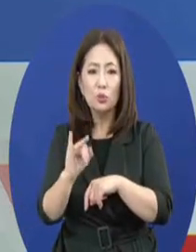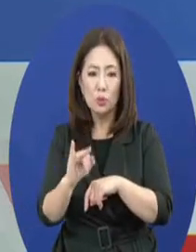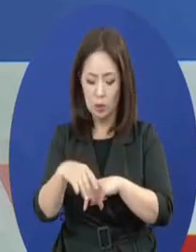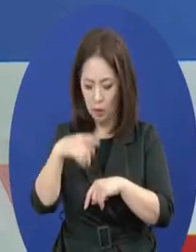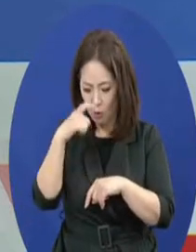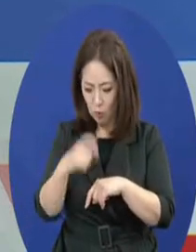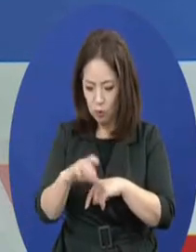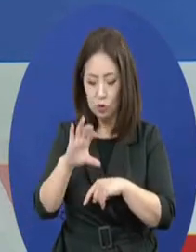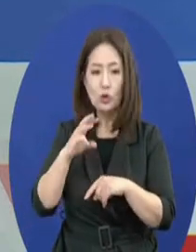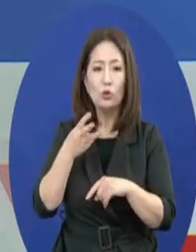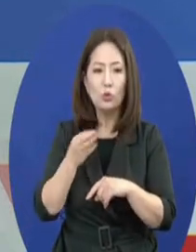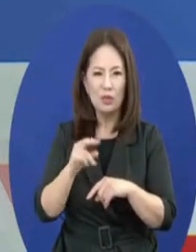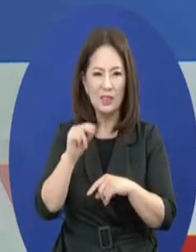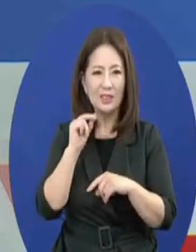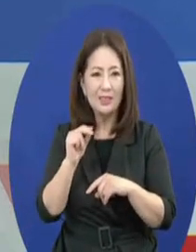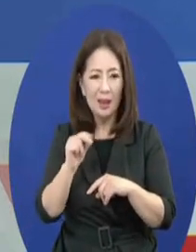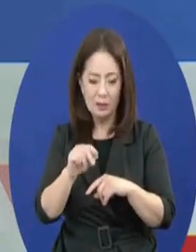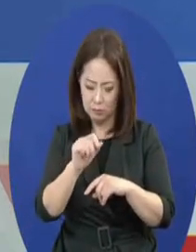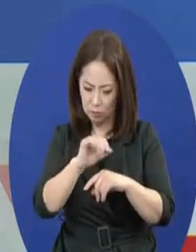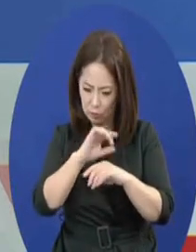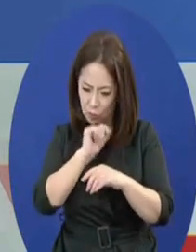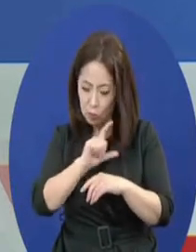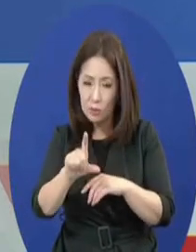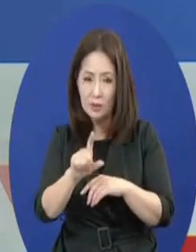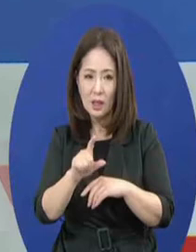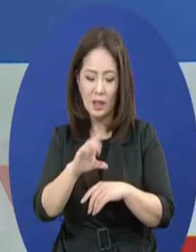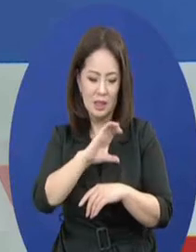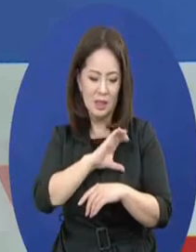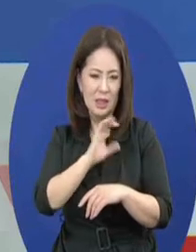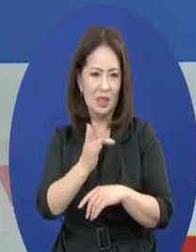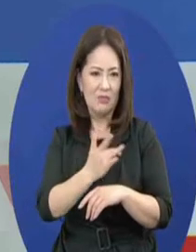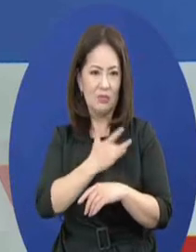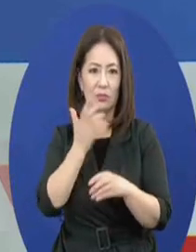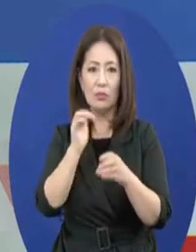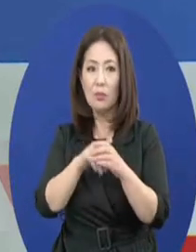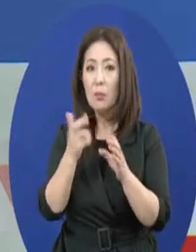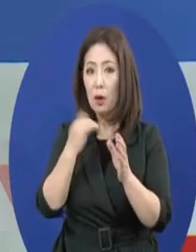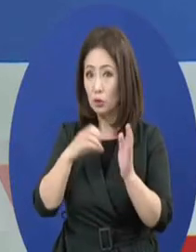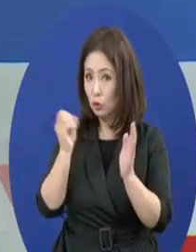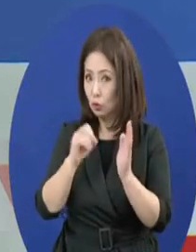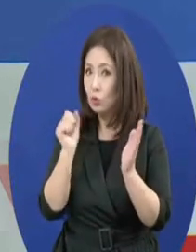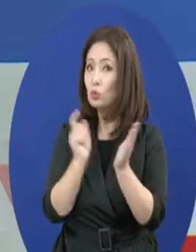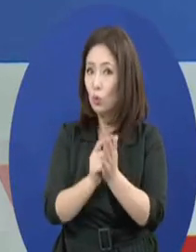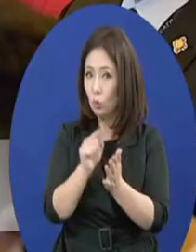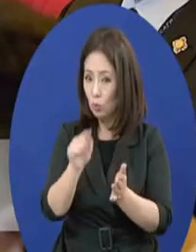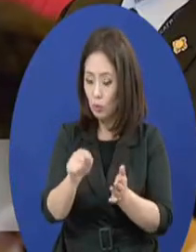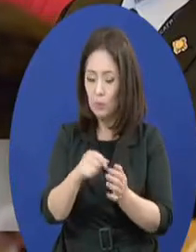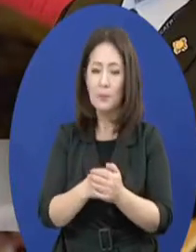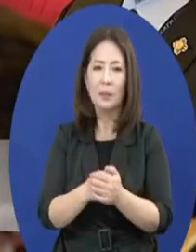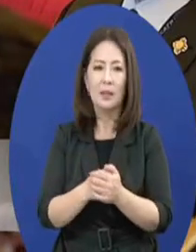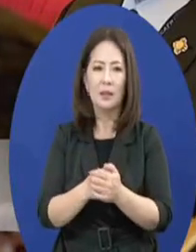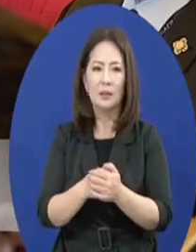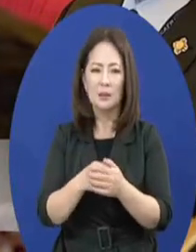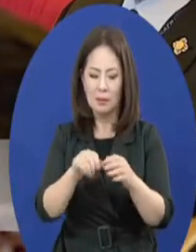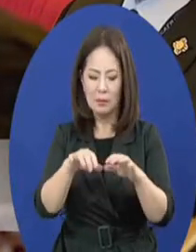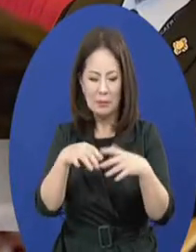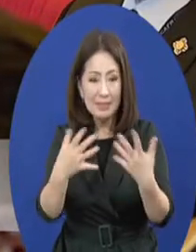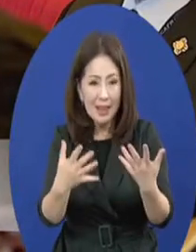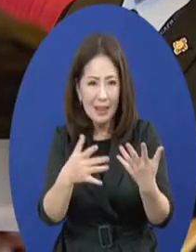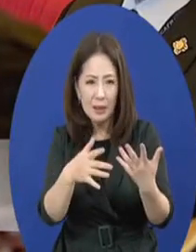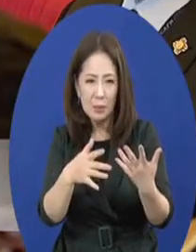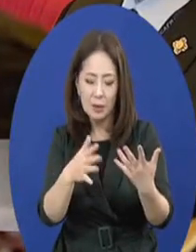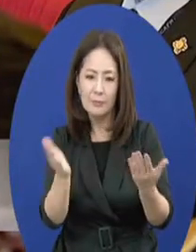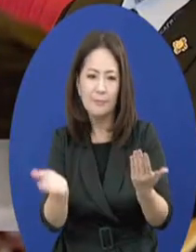мөс чанар хэмээх үнэт зүйлийг сэтгэл зүрхэнд нь ягштал суулгах явдалч чухал байна. Задарсныг нь